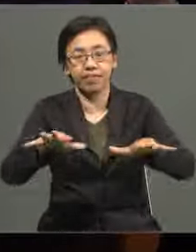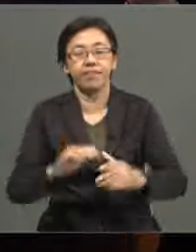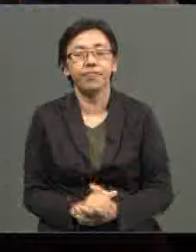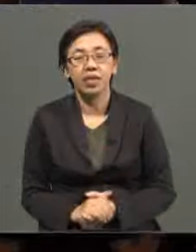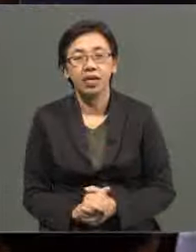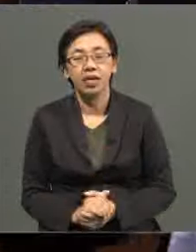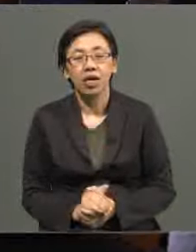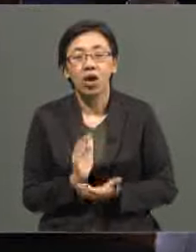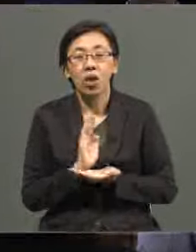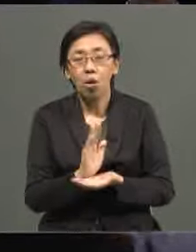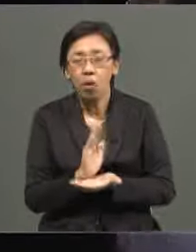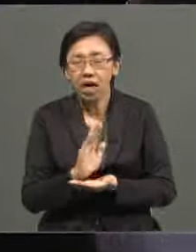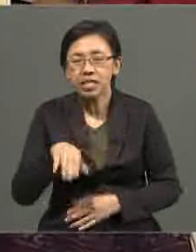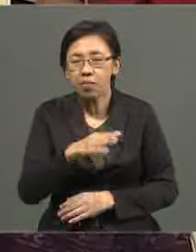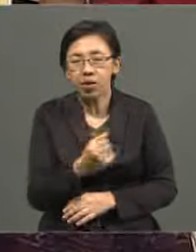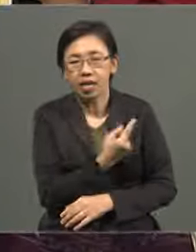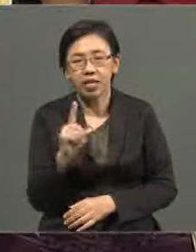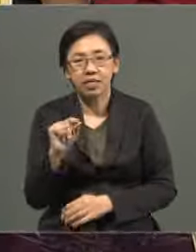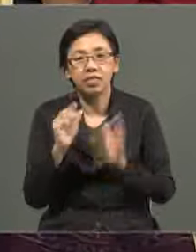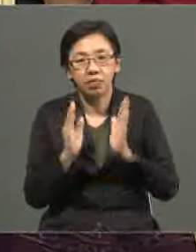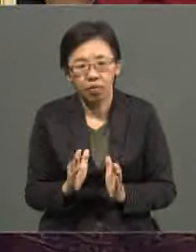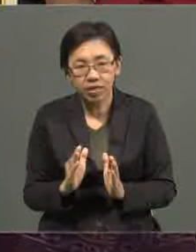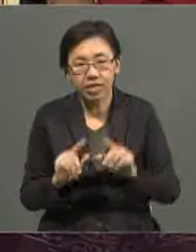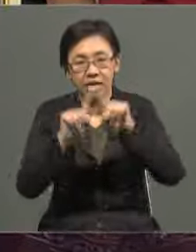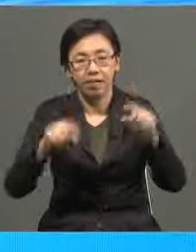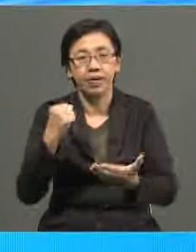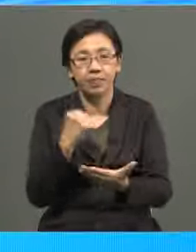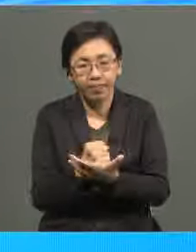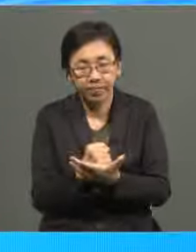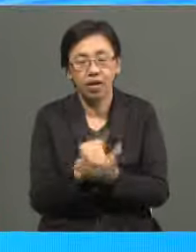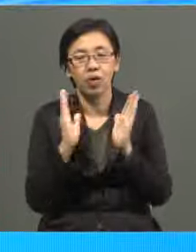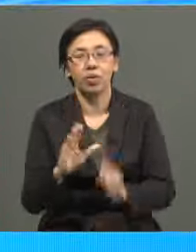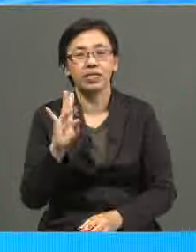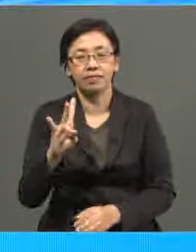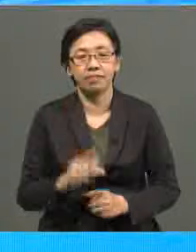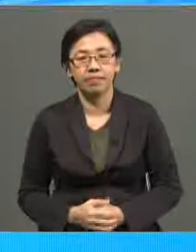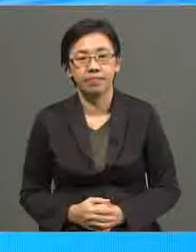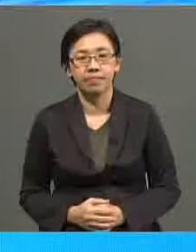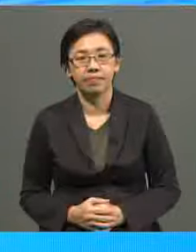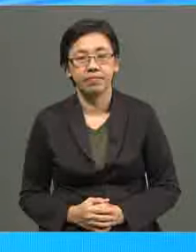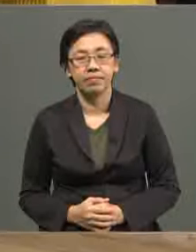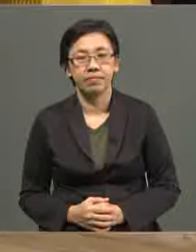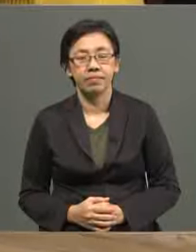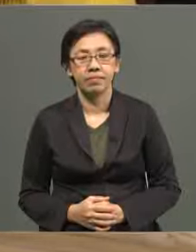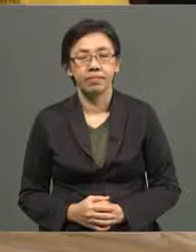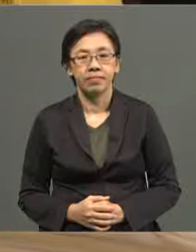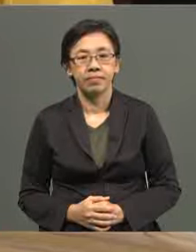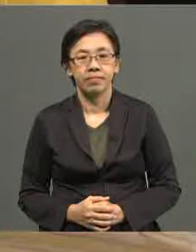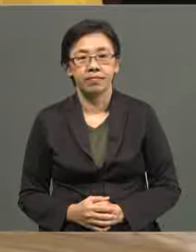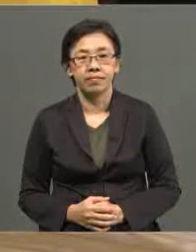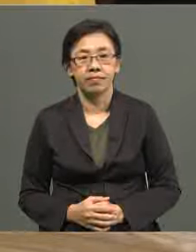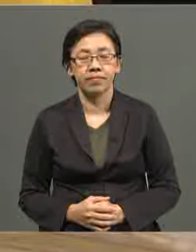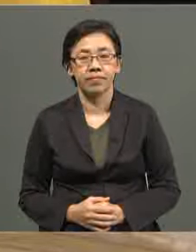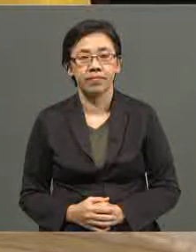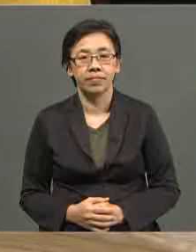ผู้ได้รับโลกประกาศเกียรติคุณ20คนและได้รับใบประกาศเกียรติคุณ 7คนครับ